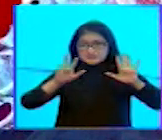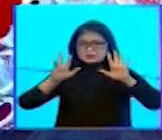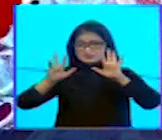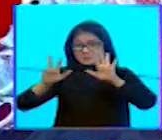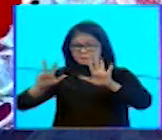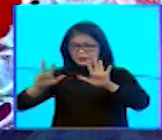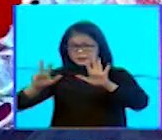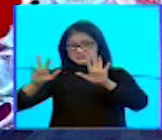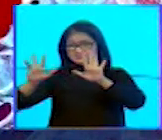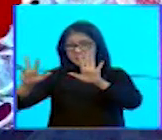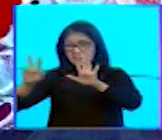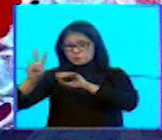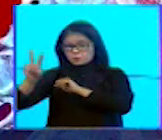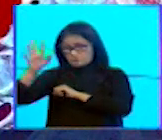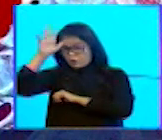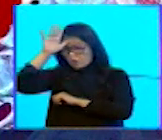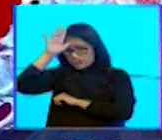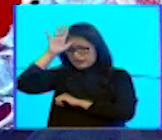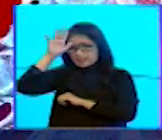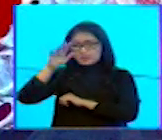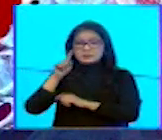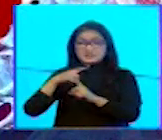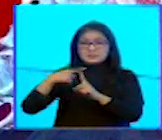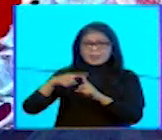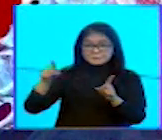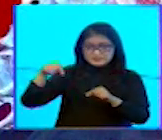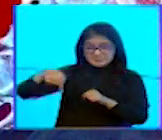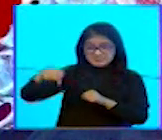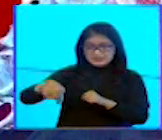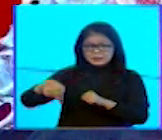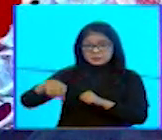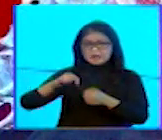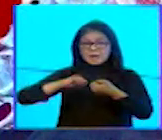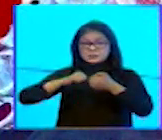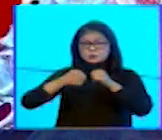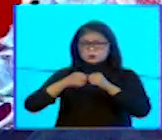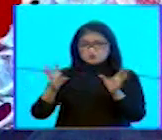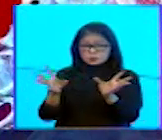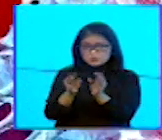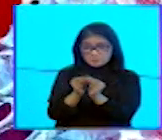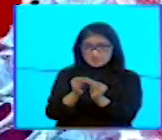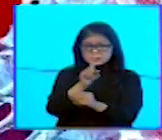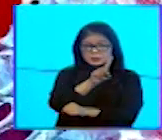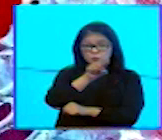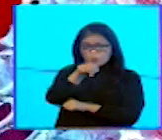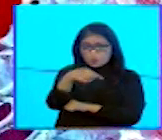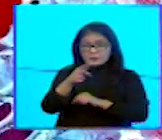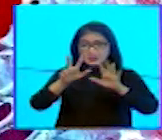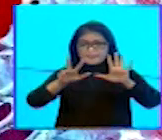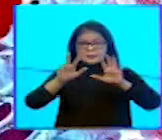8.892 orang. Dengan tambahan kasus ini, kasus COVID-19 di Indonesia mencapai total 1,885 juta